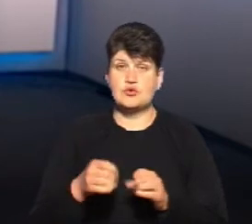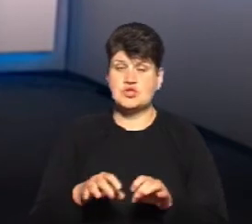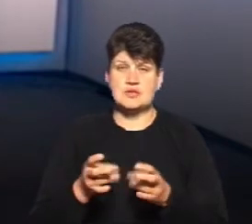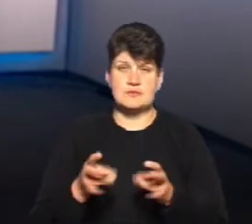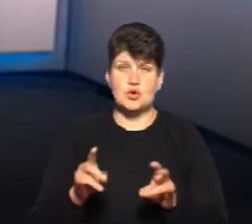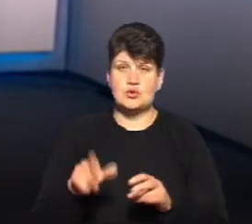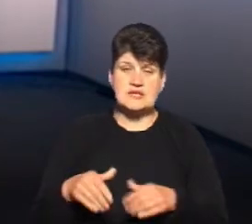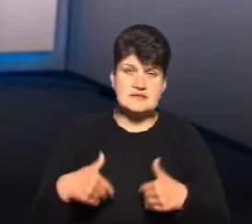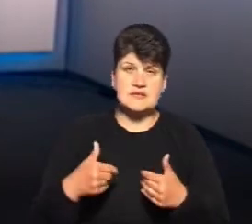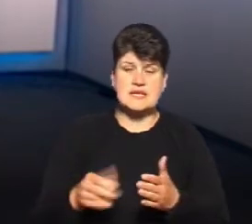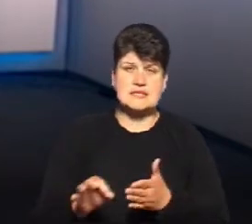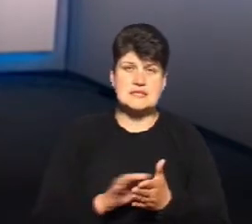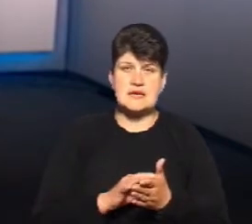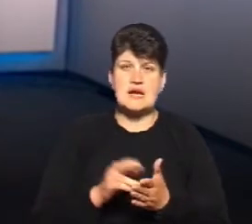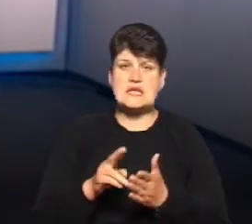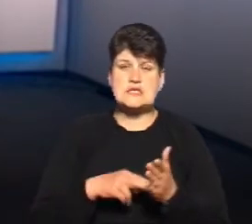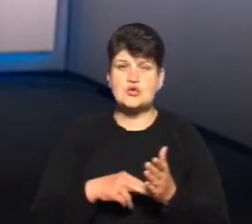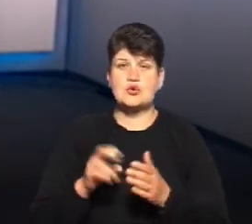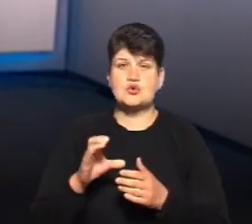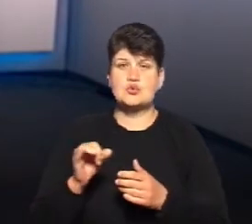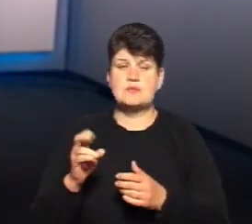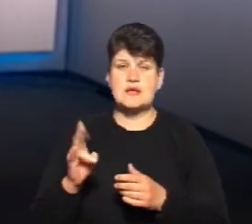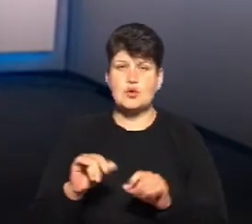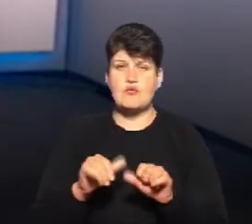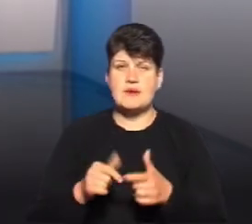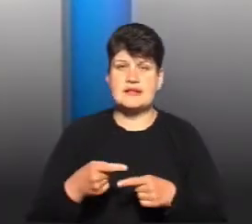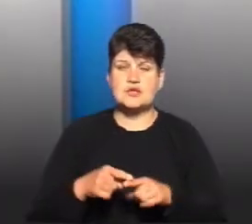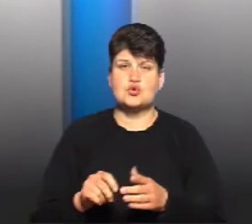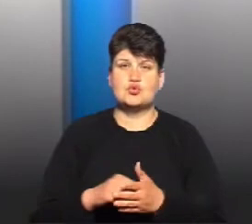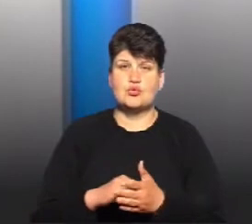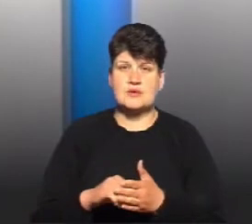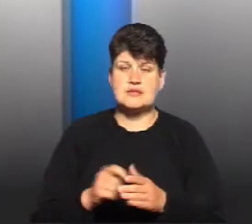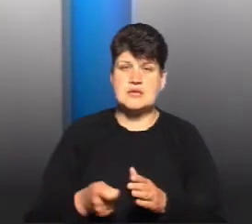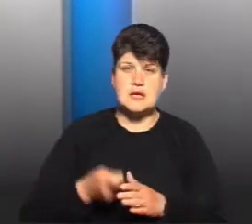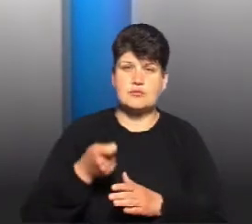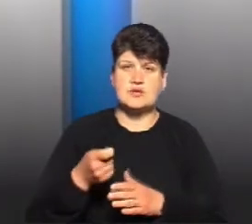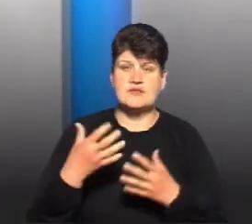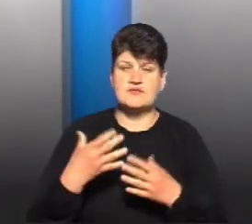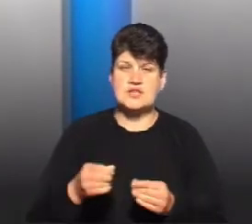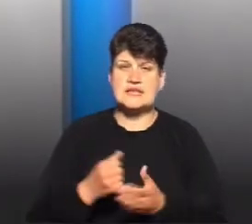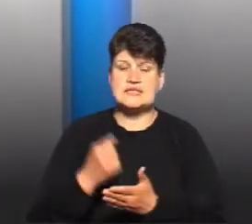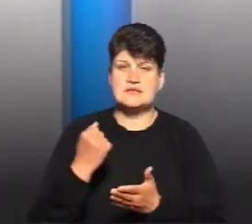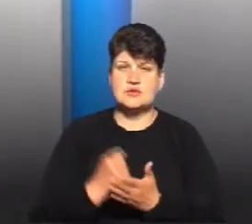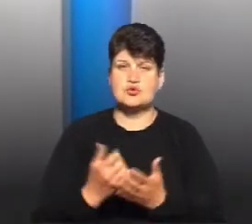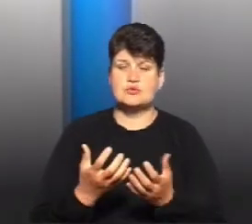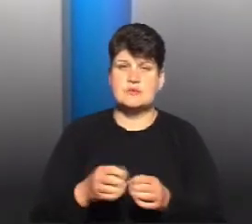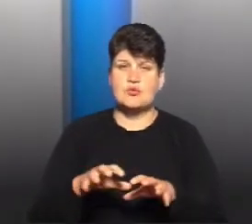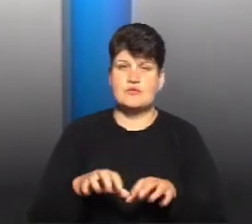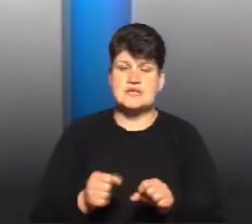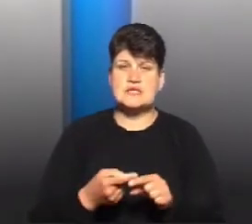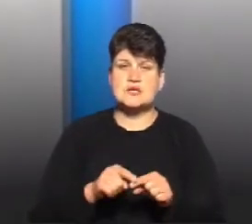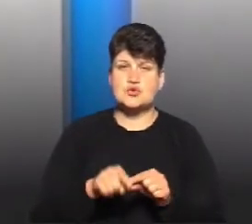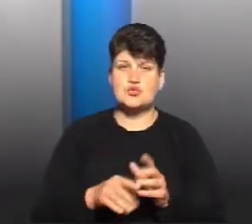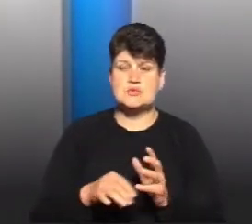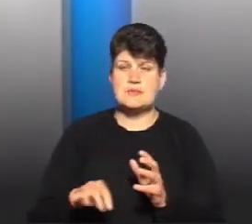до ліцензованого суб'єкта, оформляє технічну документацію і подає її вже на затвердження для того, щоб отримати у власність відповідну цю земельну ділянку.